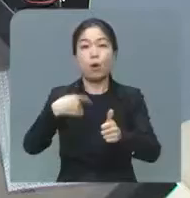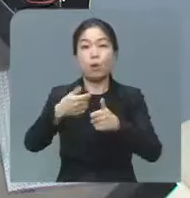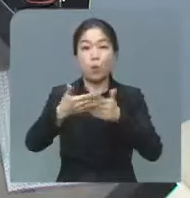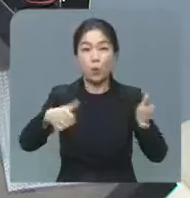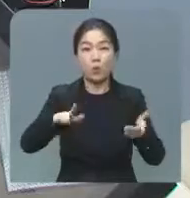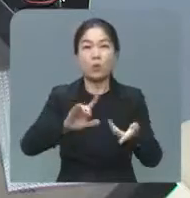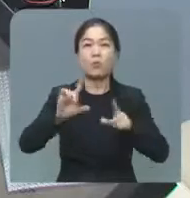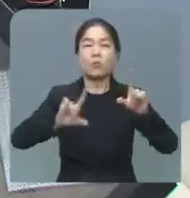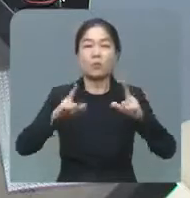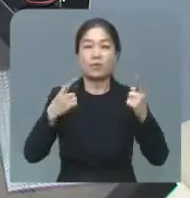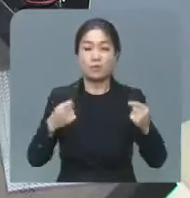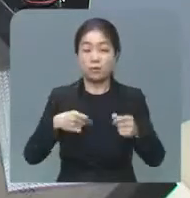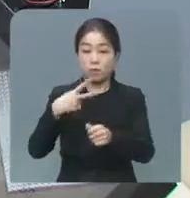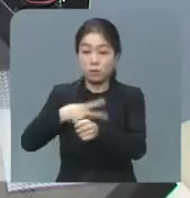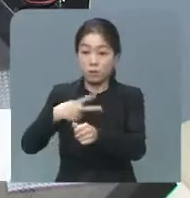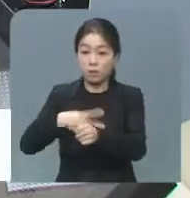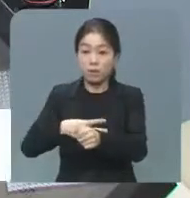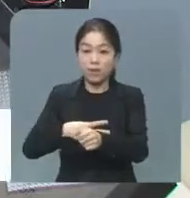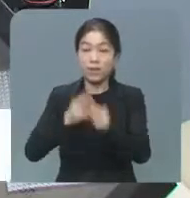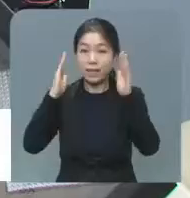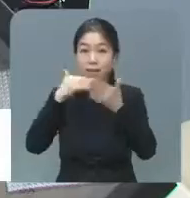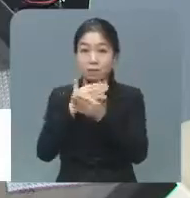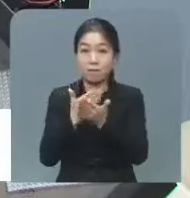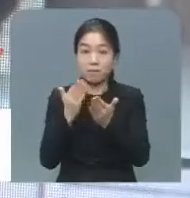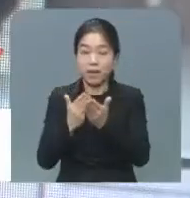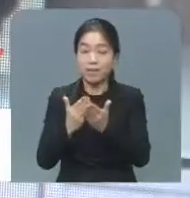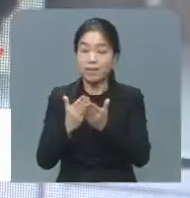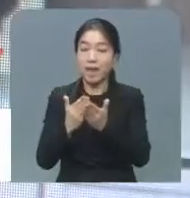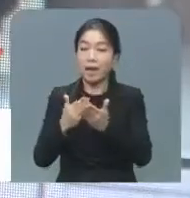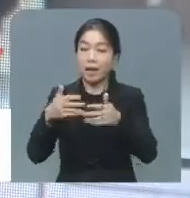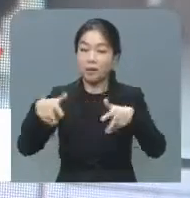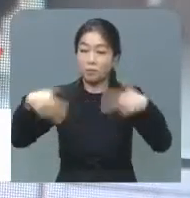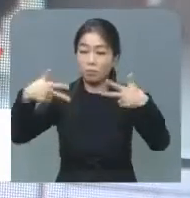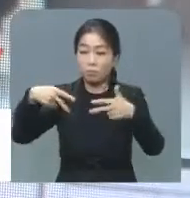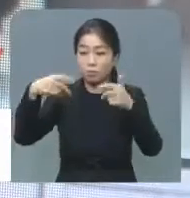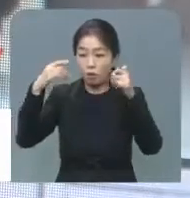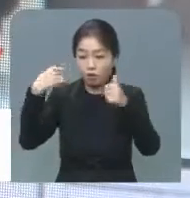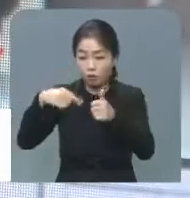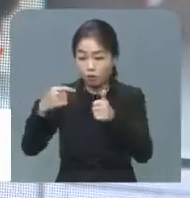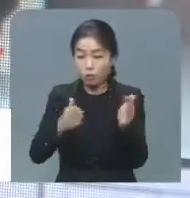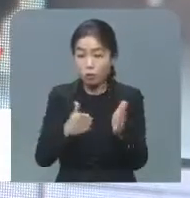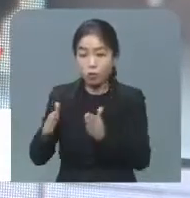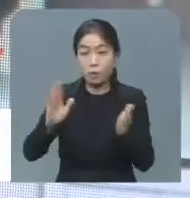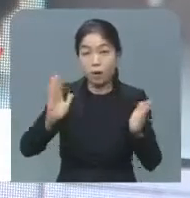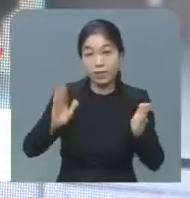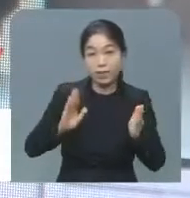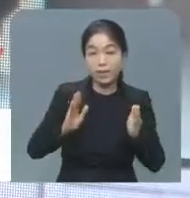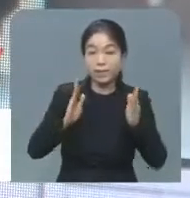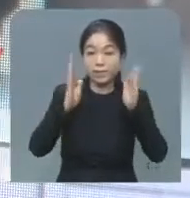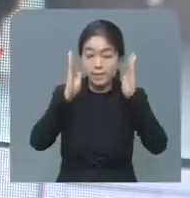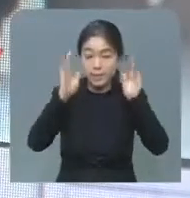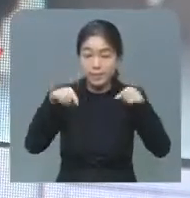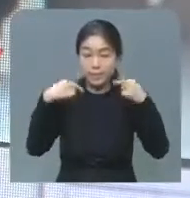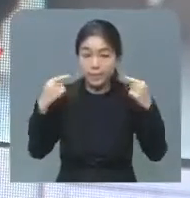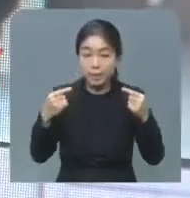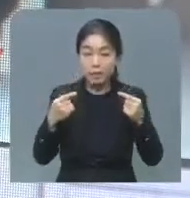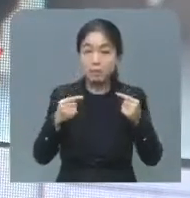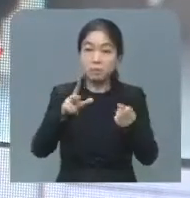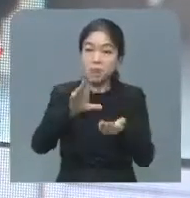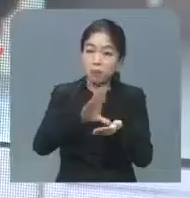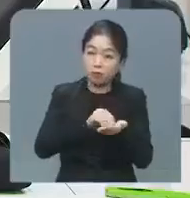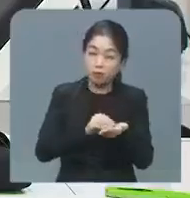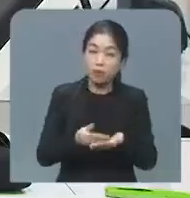입니다 교사들은 과목별 온라인수업 준비해 학생들은 수업 참여와 과제 제출에 적응하고 있습니다